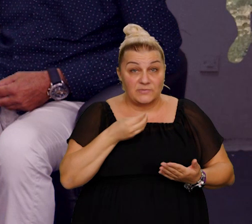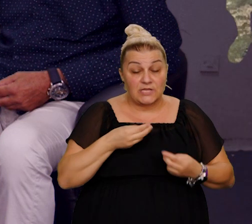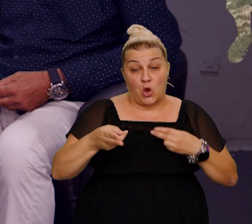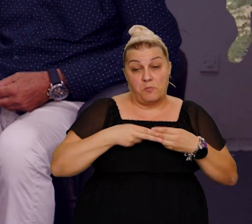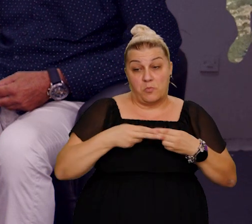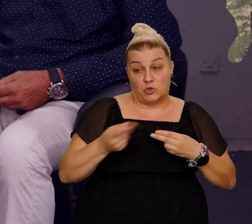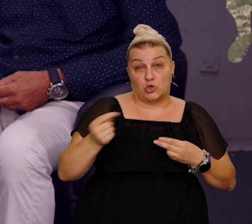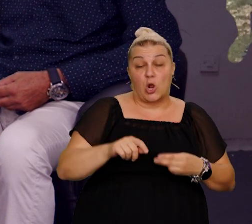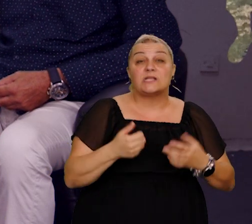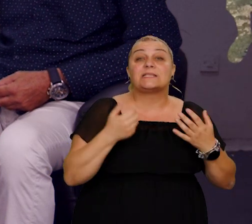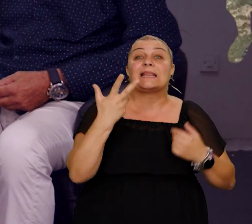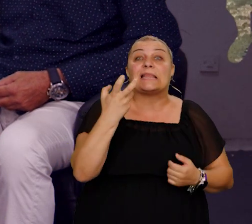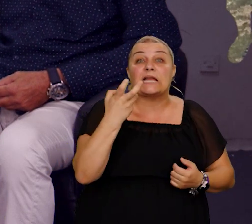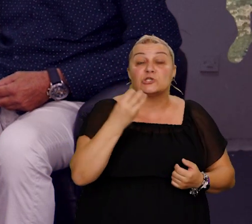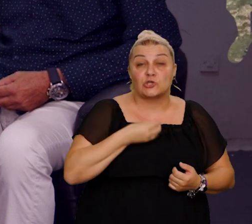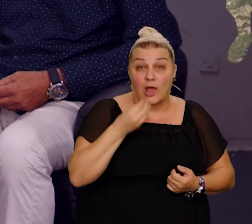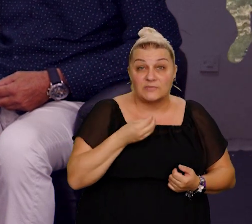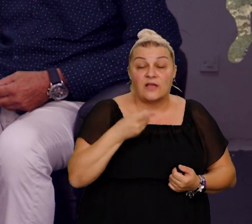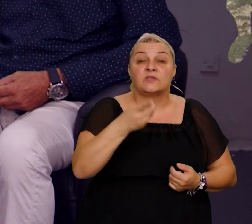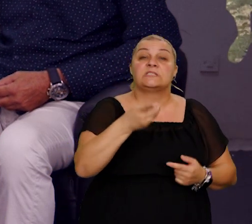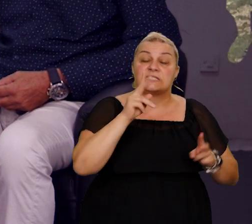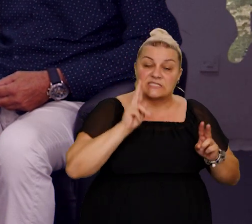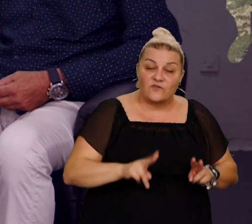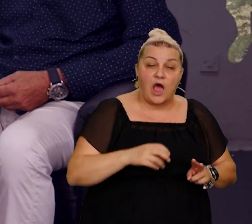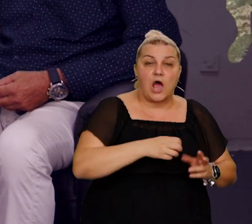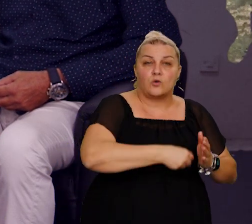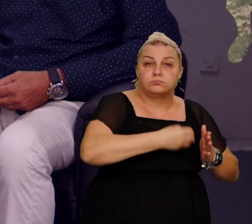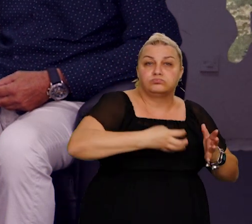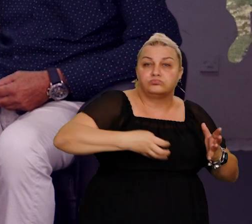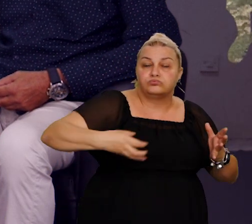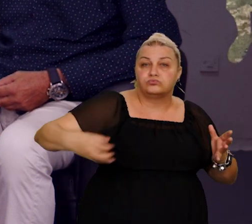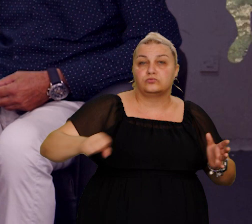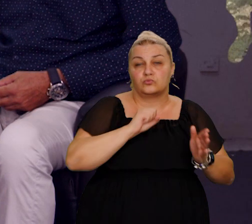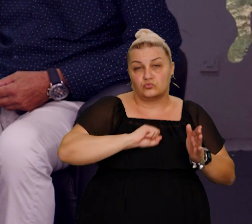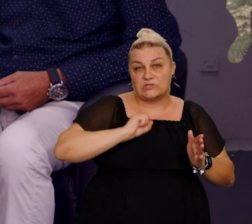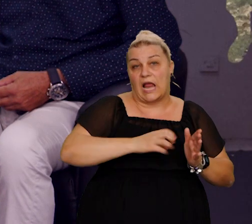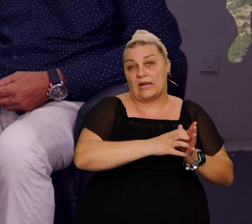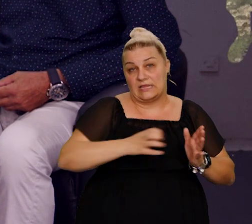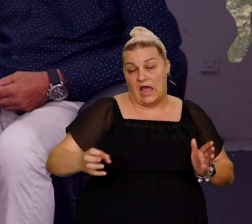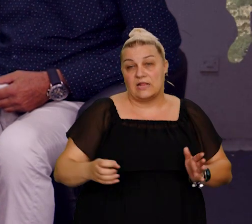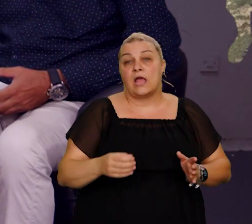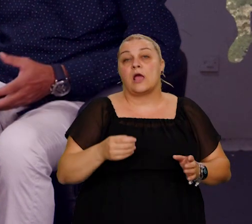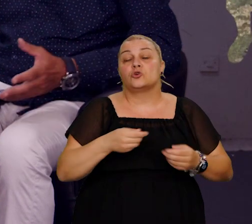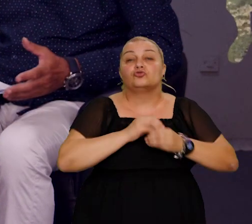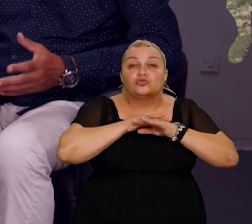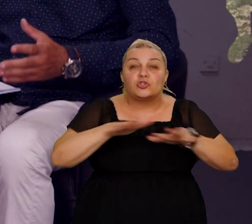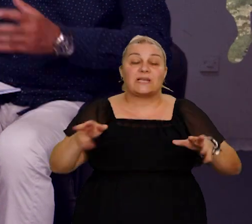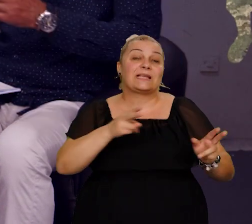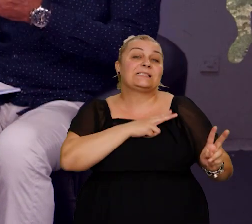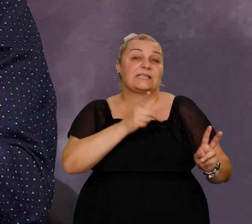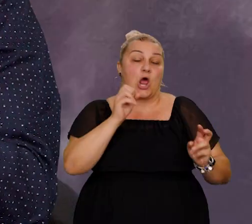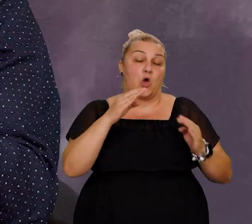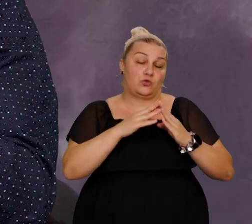bliži se jubilej 300 i stvarno ste ustrajni u širenju istine o Domovinskom ratu i tako treba biti. Hvala vam lijepo.